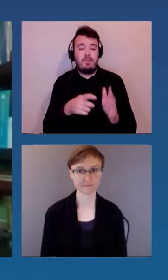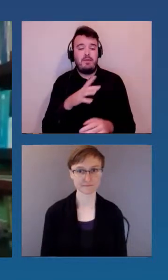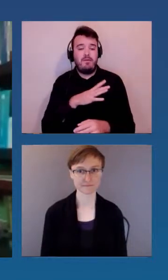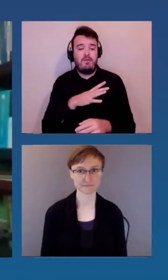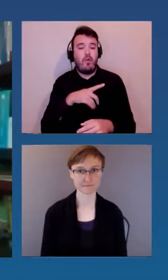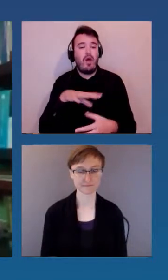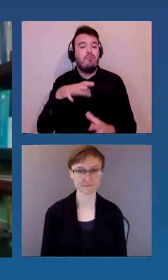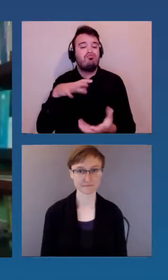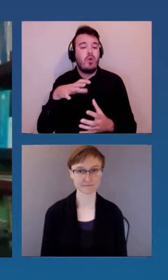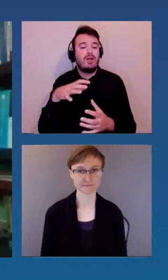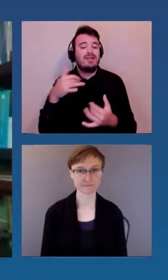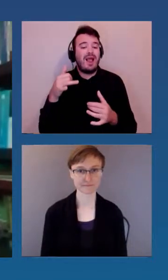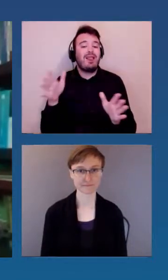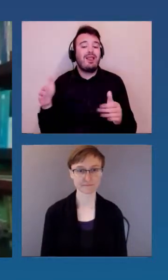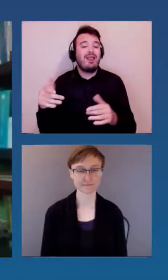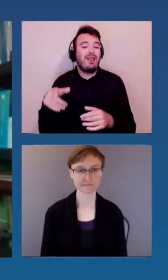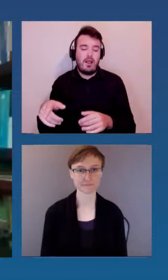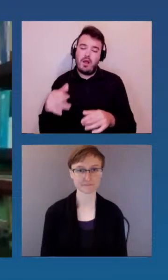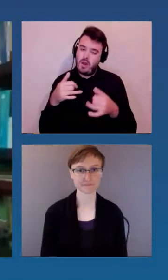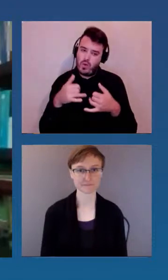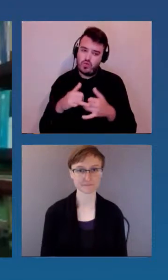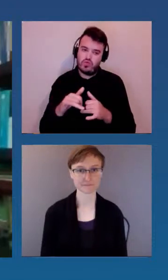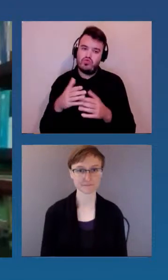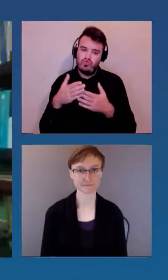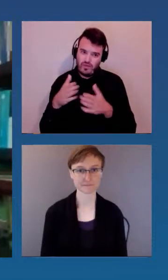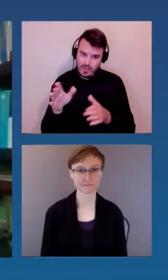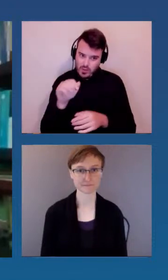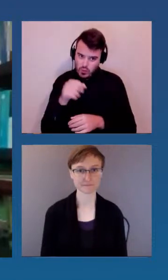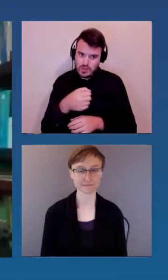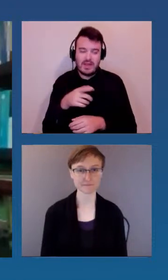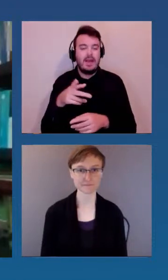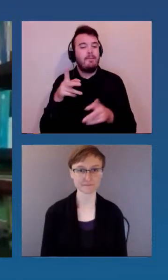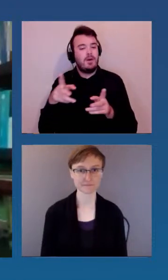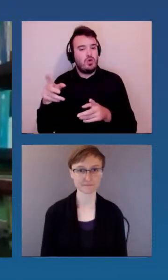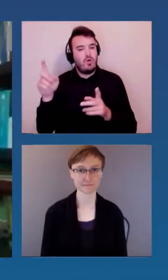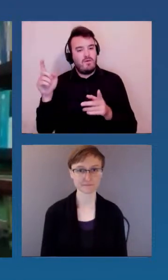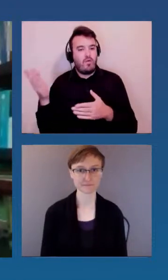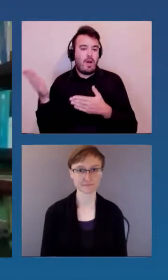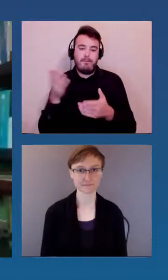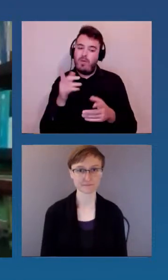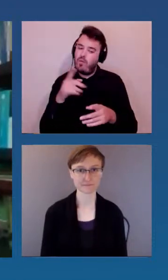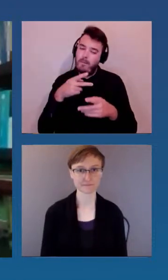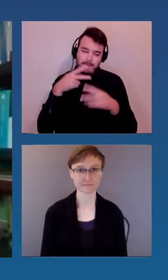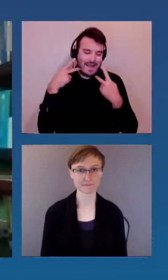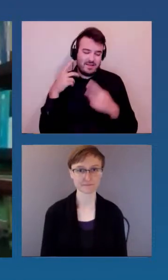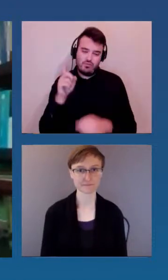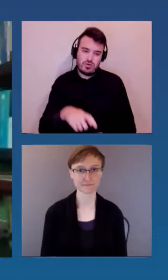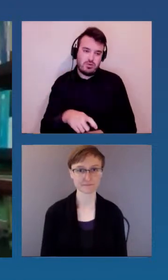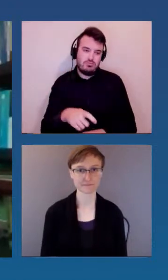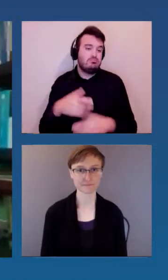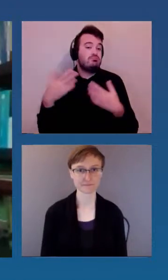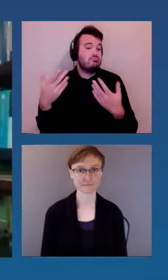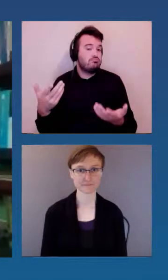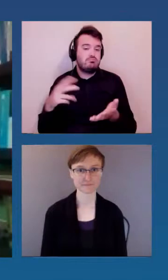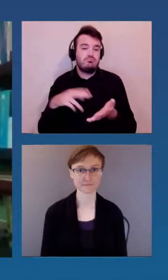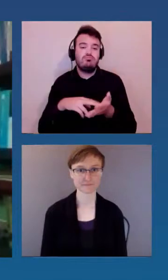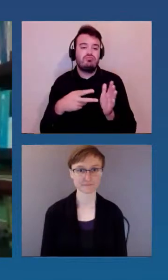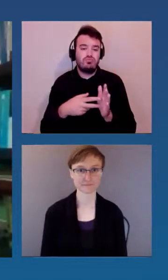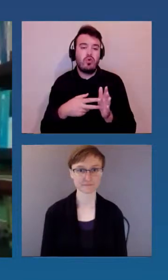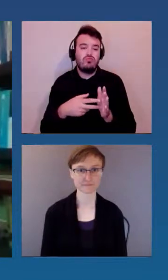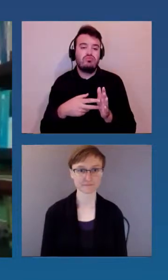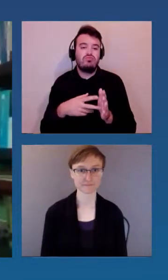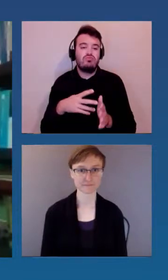les résidents devront porter le masque en tout temps, sauf dans leur chambre. Bon, pour le